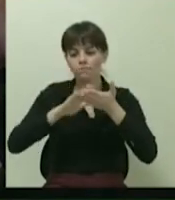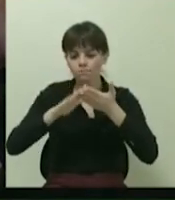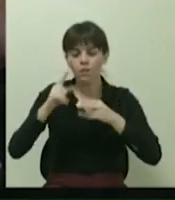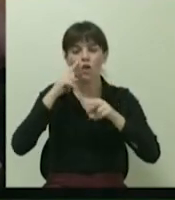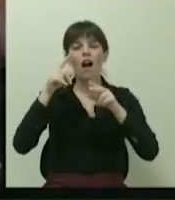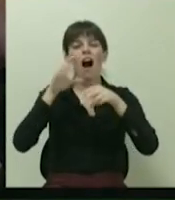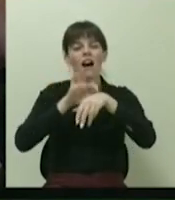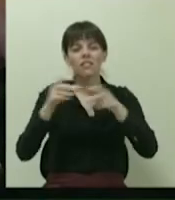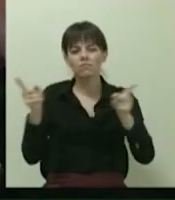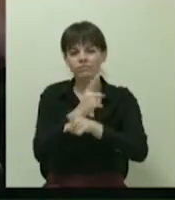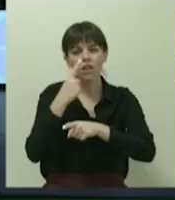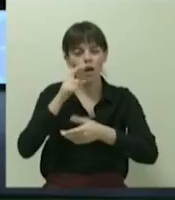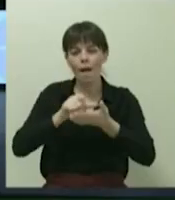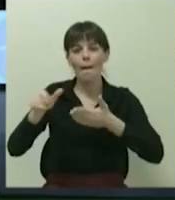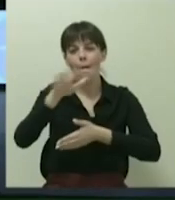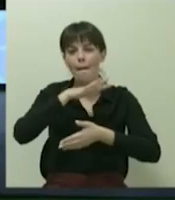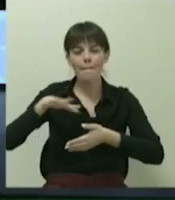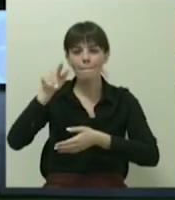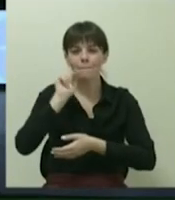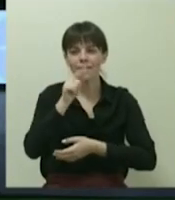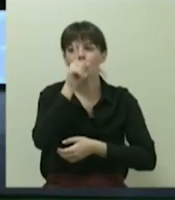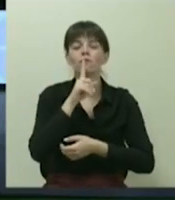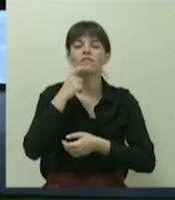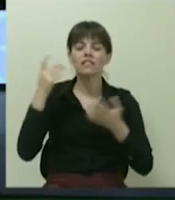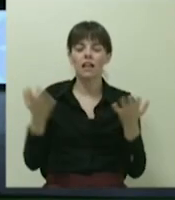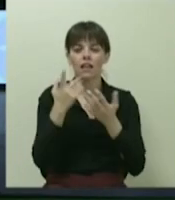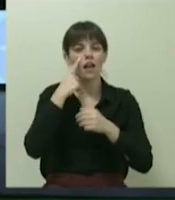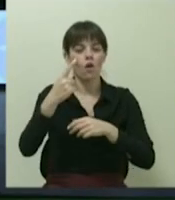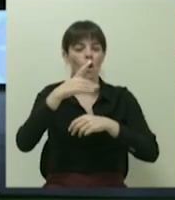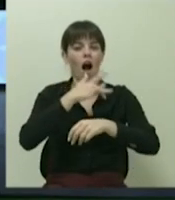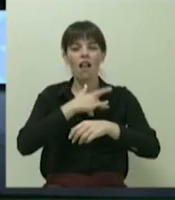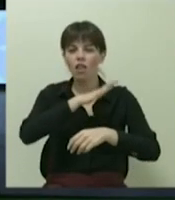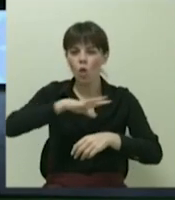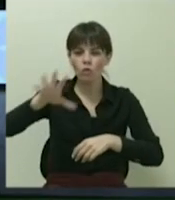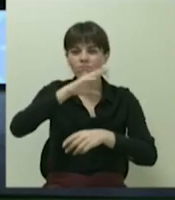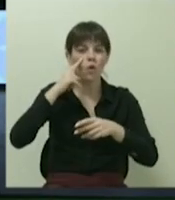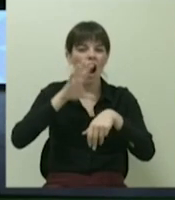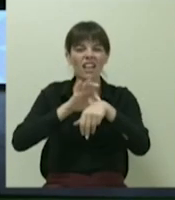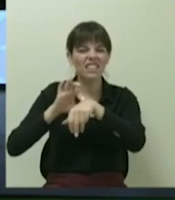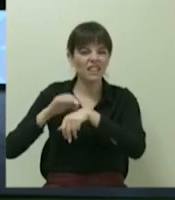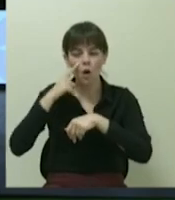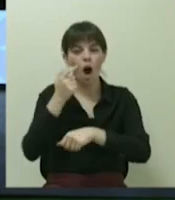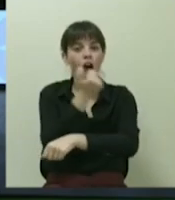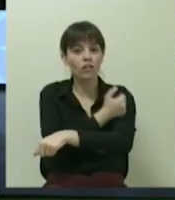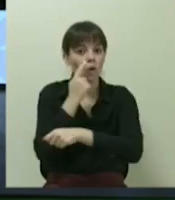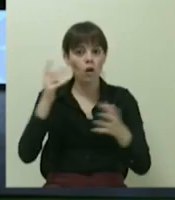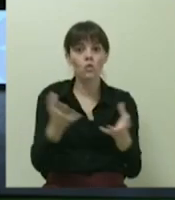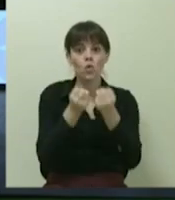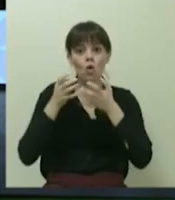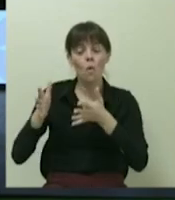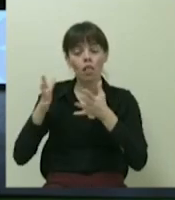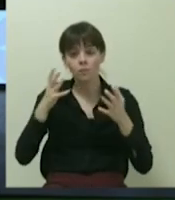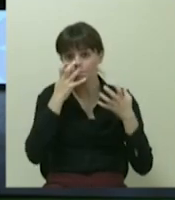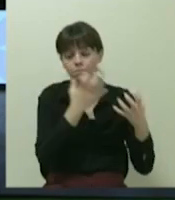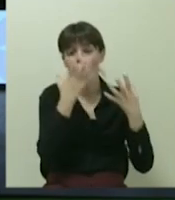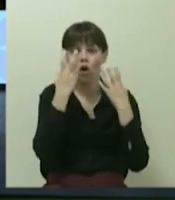Kuduz, difteri, tetanos, çiçek, bütün o yüzyıllardır Anadolu'yu kırıp geçiren hastalıkların aşılarında ülkeye ihtiyacını karşılayacak üretim